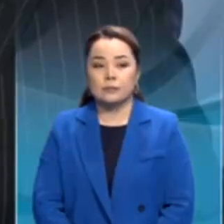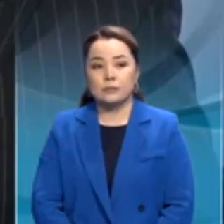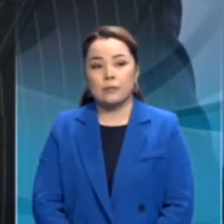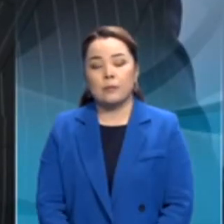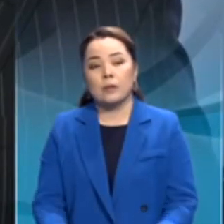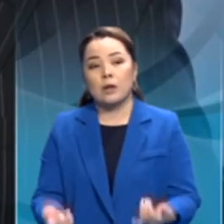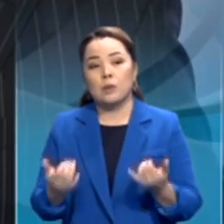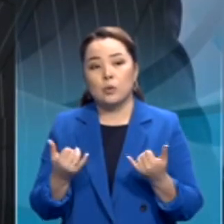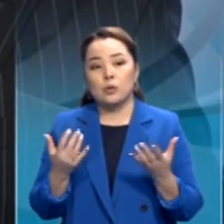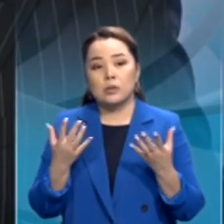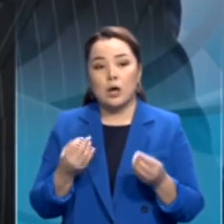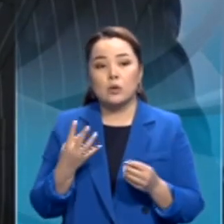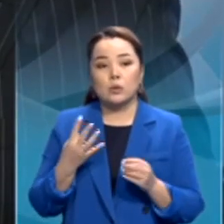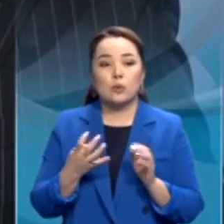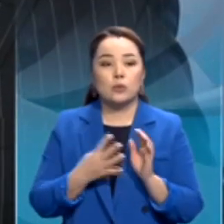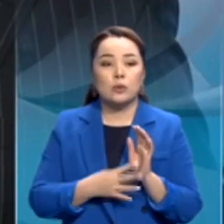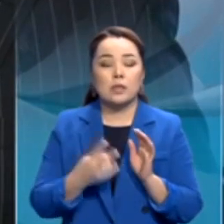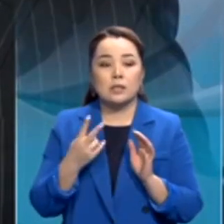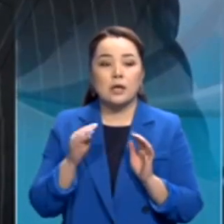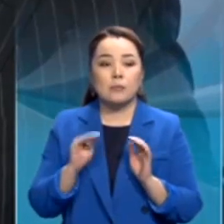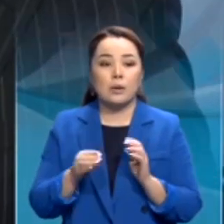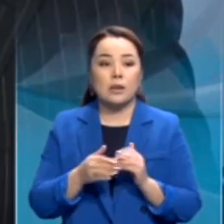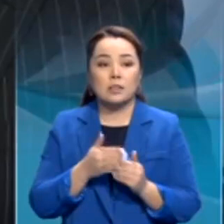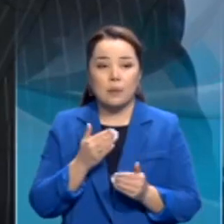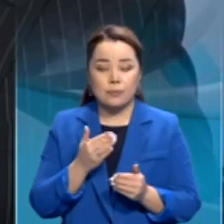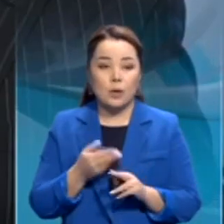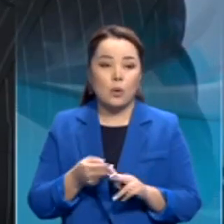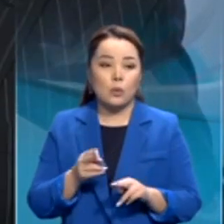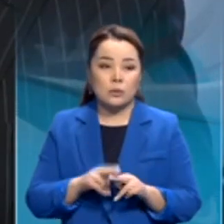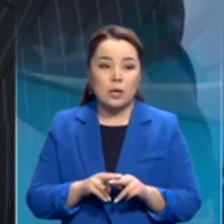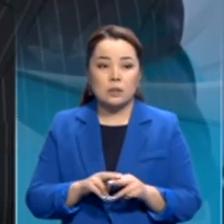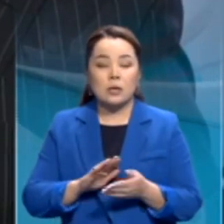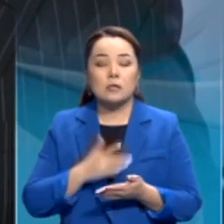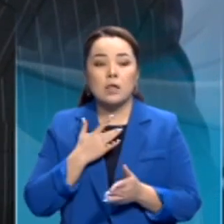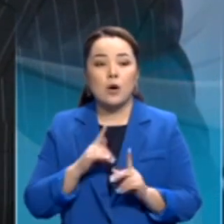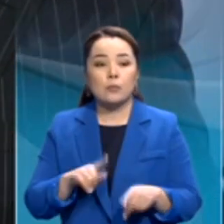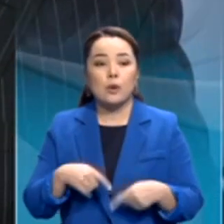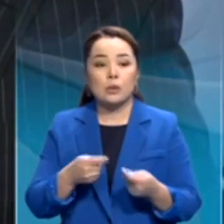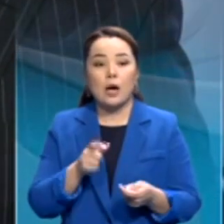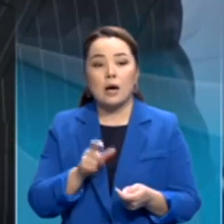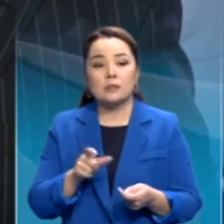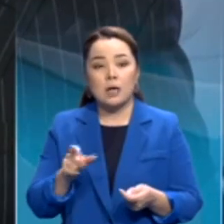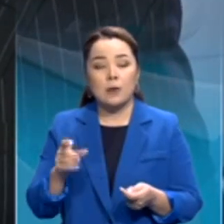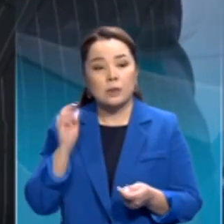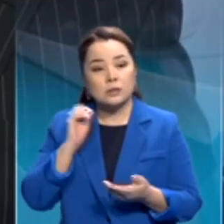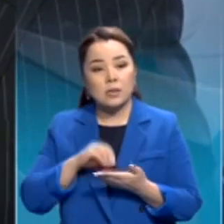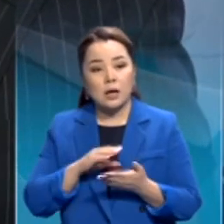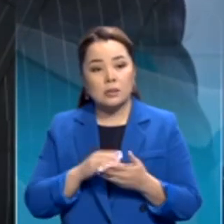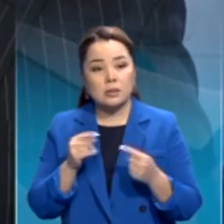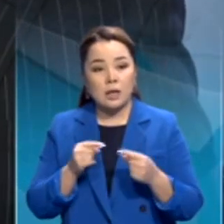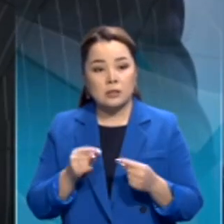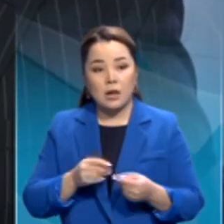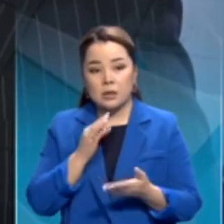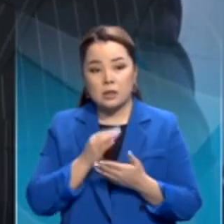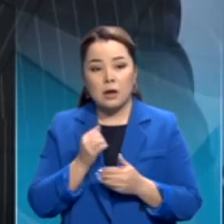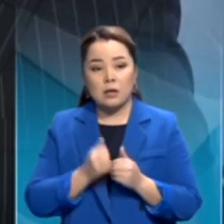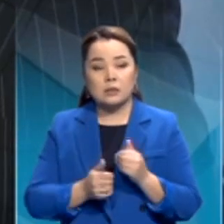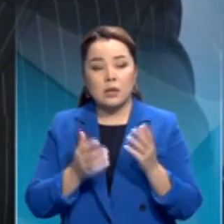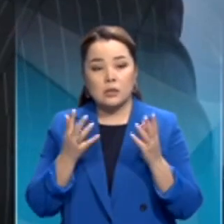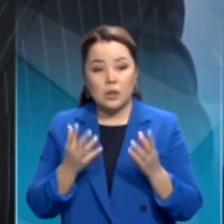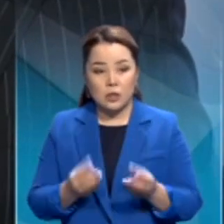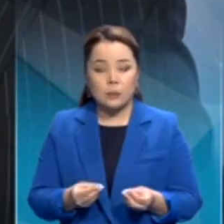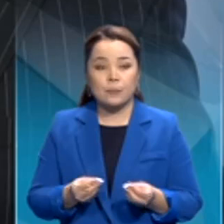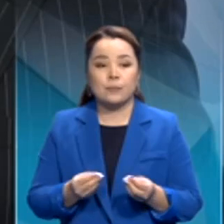Қазіргі таңда 492 мыңнан астам осы дауыс беруші азаматтардың саны нақтылануда, бірақ күнделікті